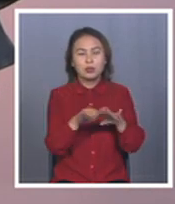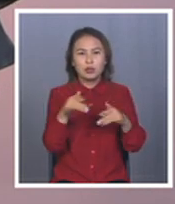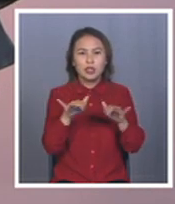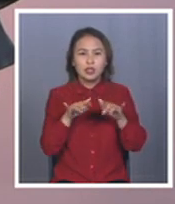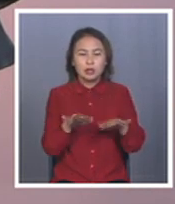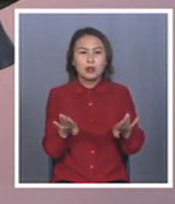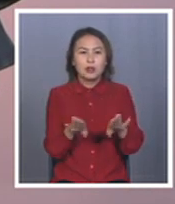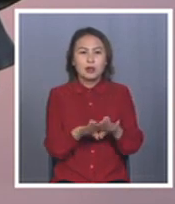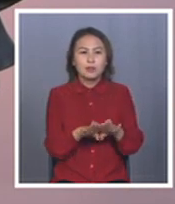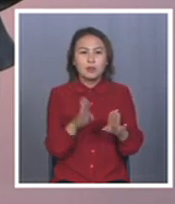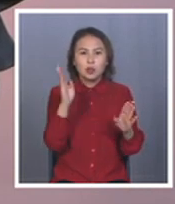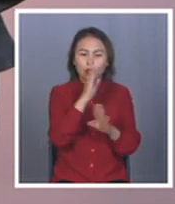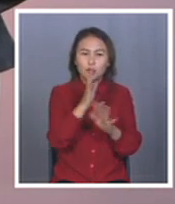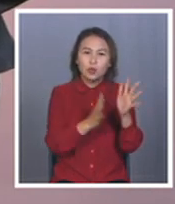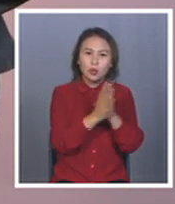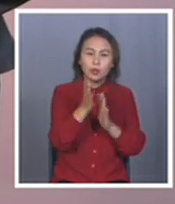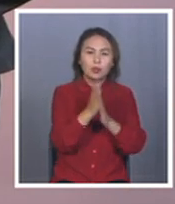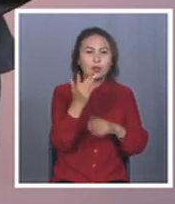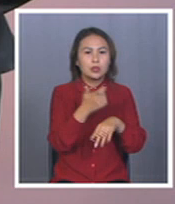климаты, шөбі ыңғайлы.